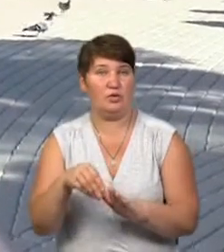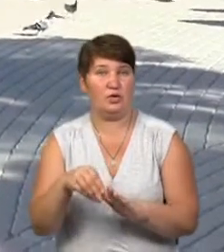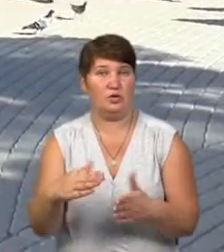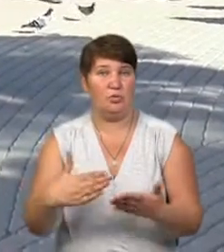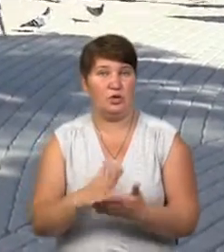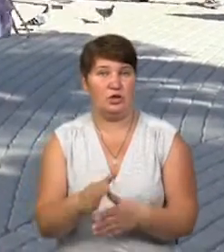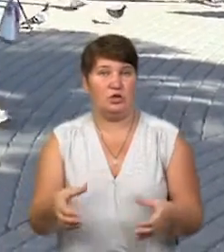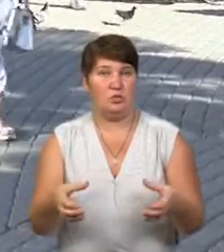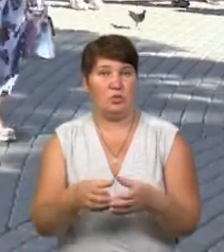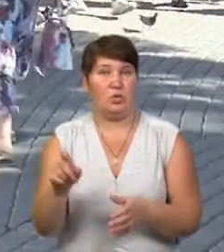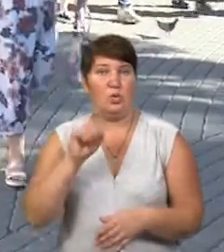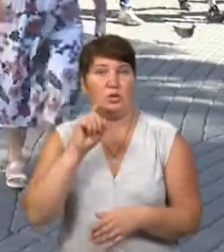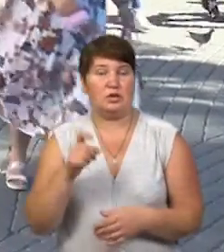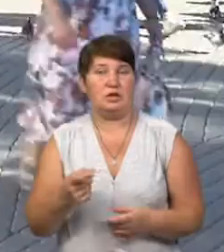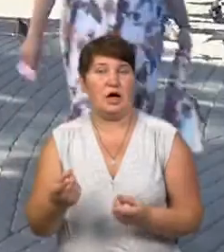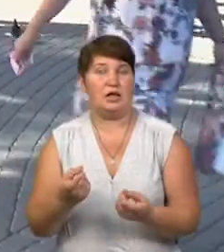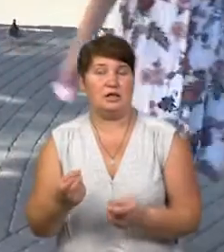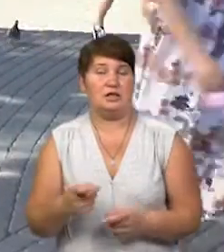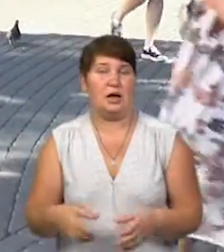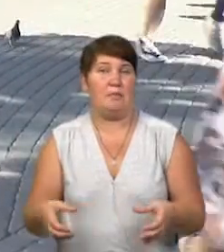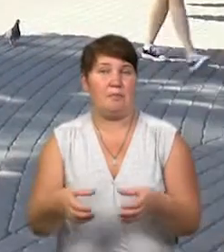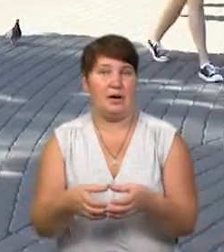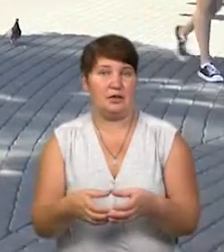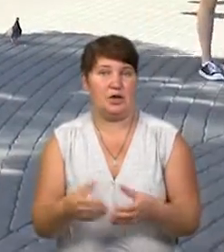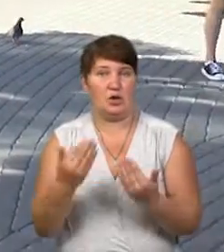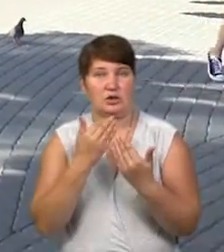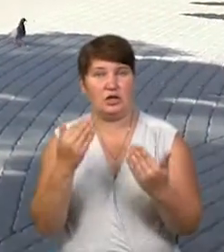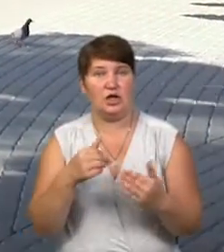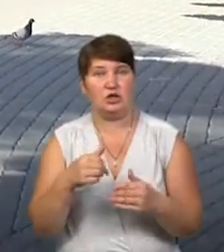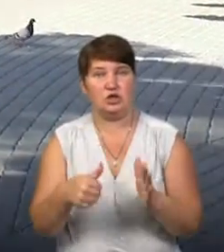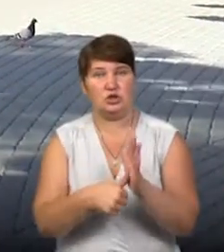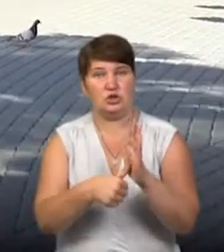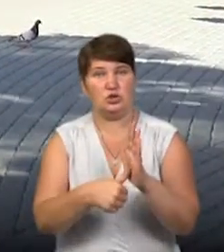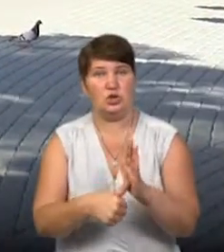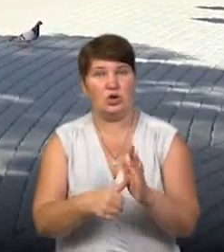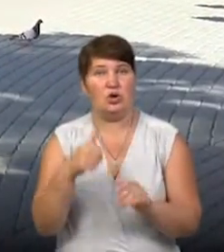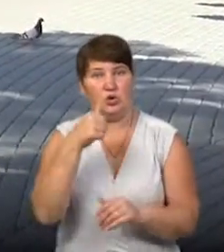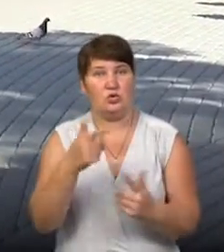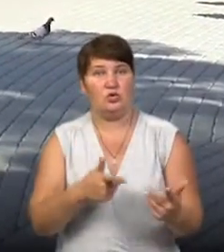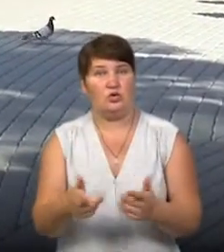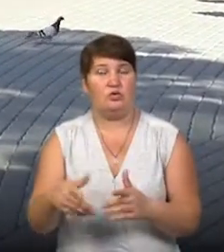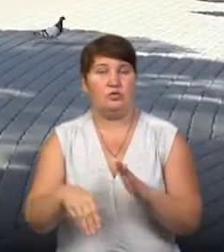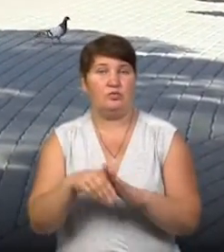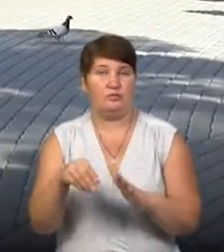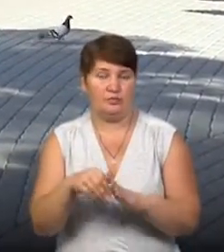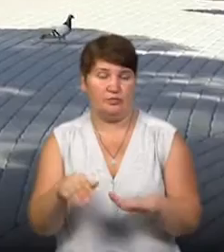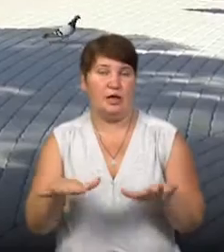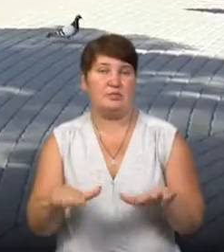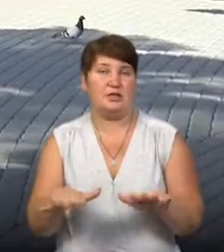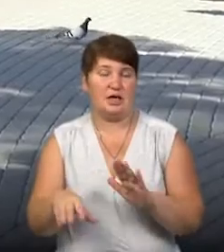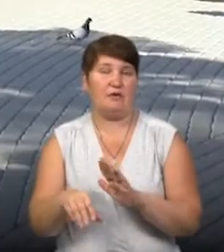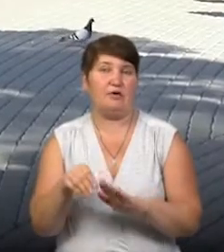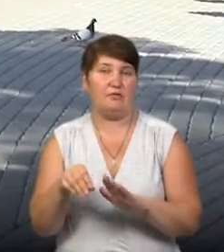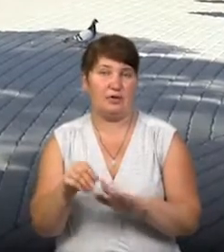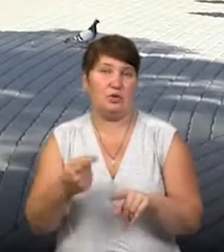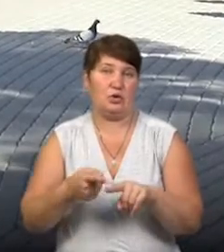партії Українська Галицька партія. Це спільнота, яка останніх 6 років готувалася до виборів в органи місцевого самоврядування. Тому